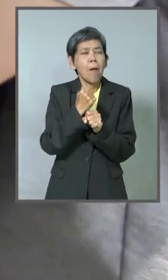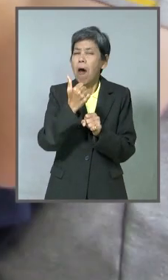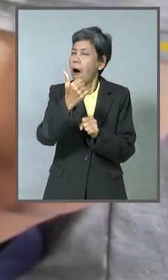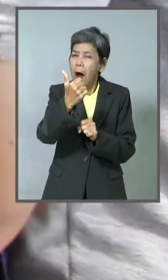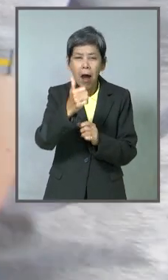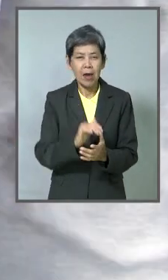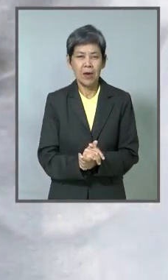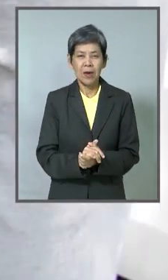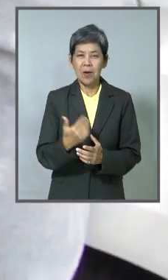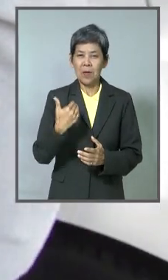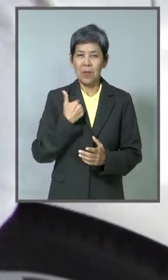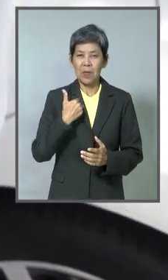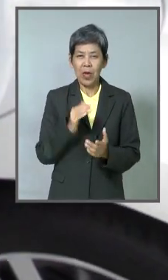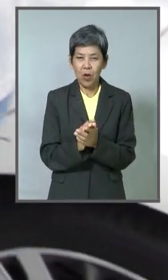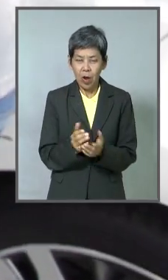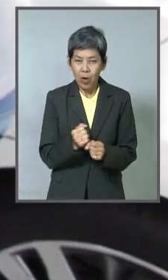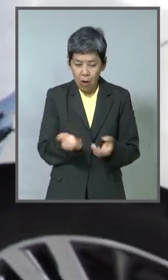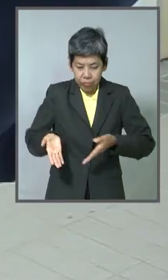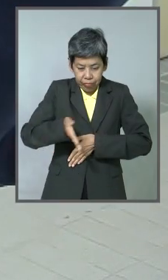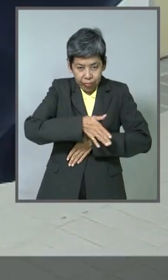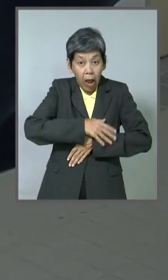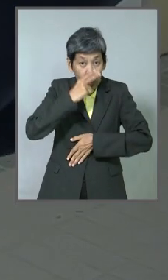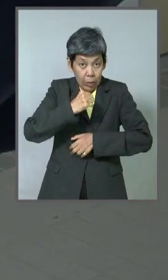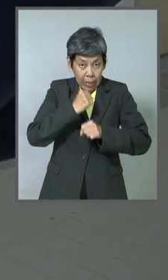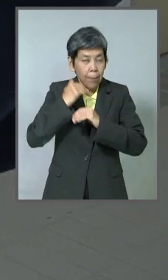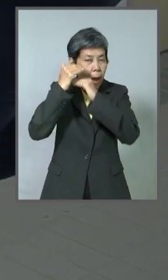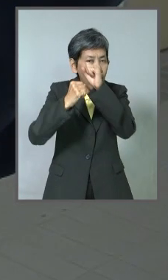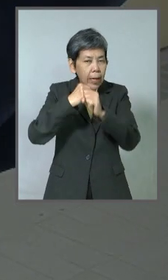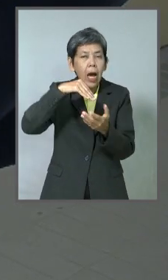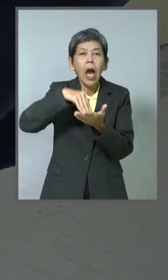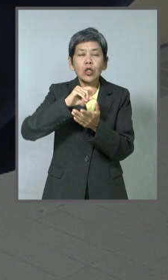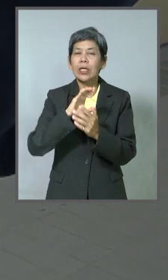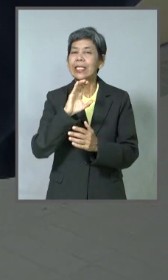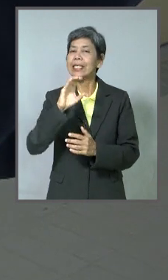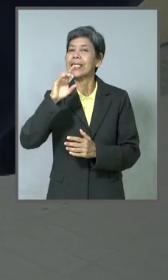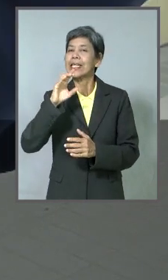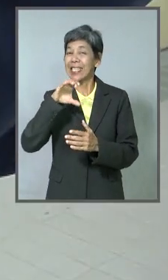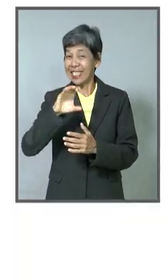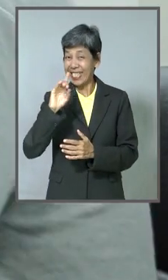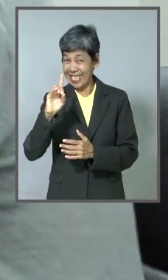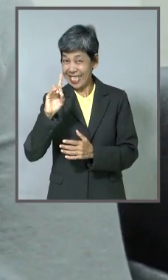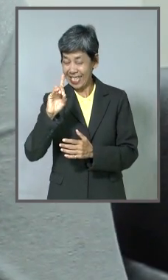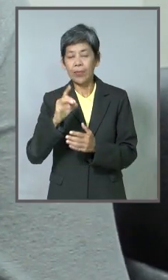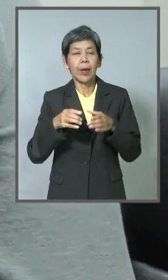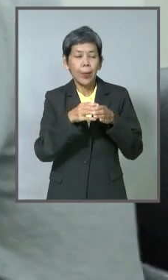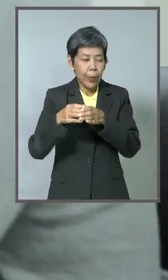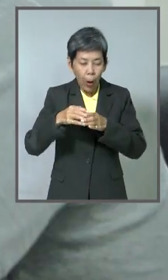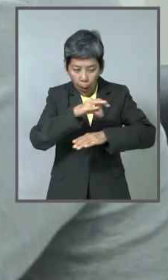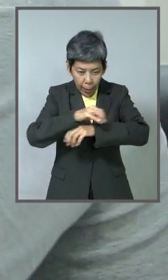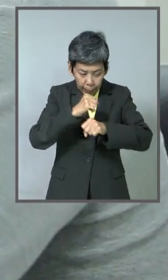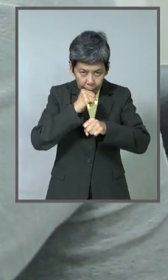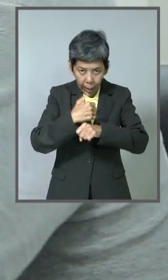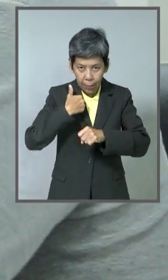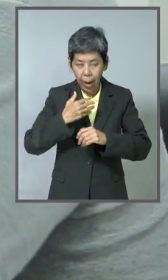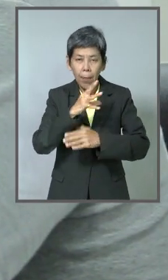างนั้นง่ายขึ้นอีกเยอะนั่นก็คือเครื่อง Home Auto Lift System ที่ถูกพัฒนาโดยศูนย์ CD Square คณะวิศวกรรม